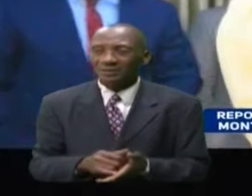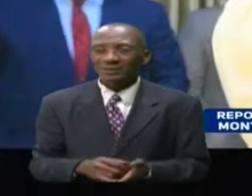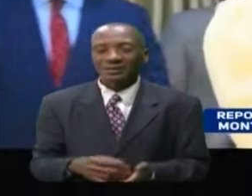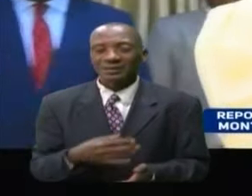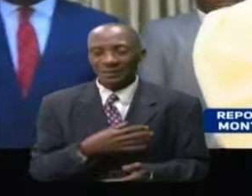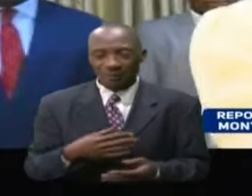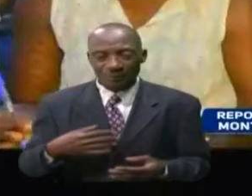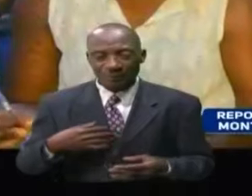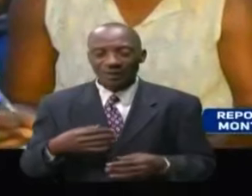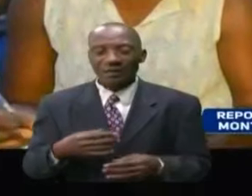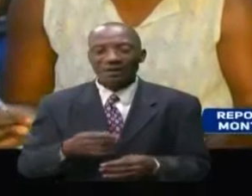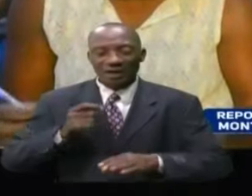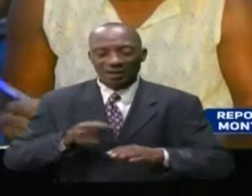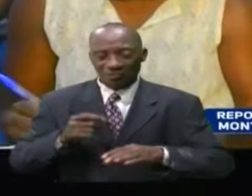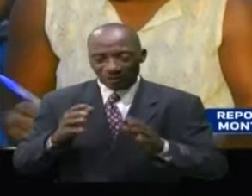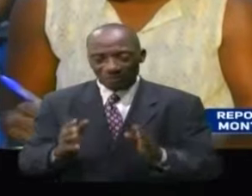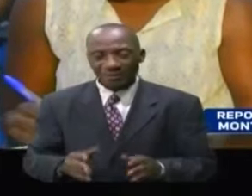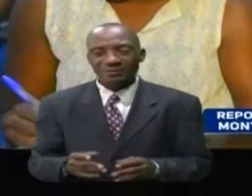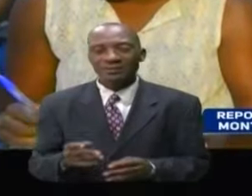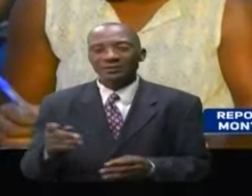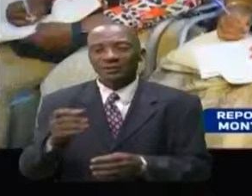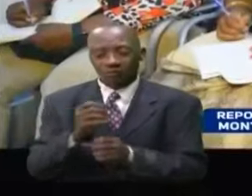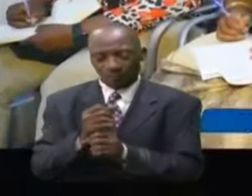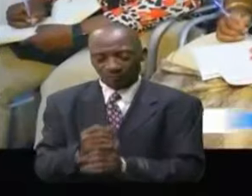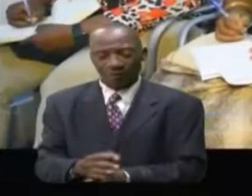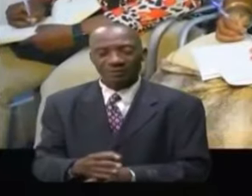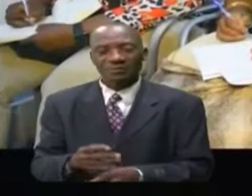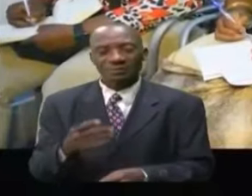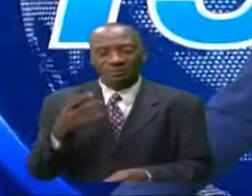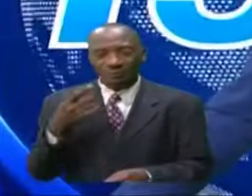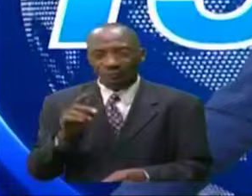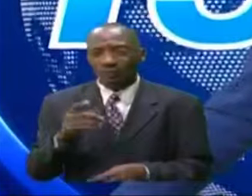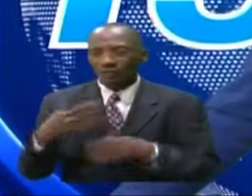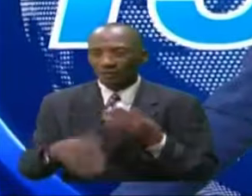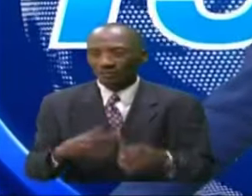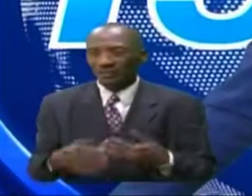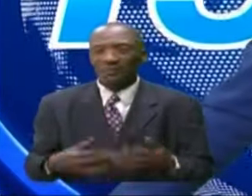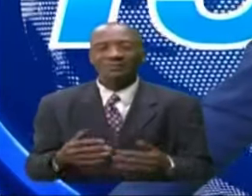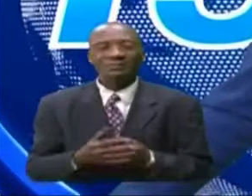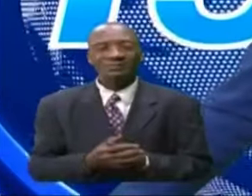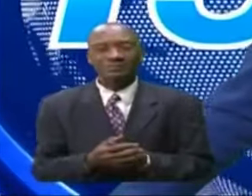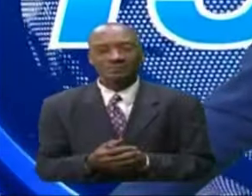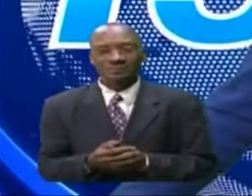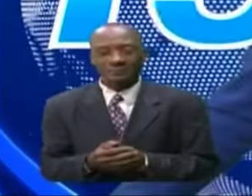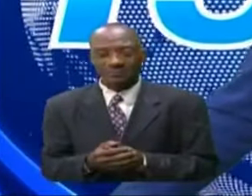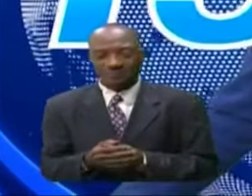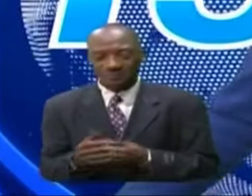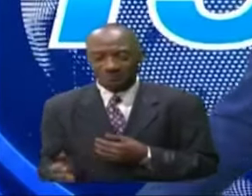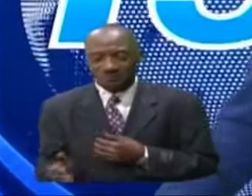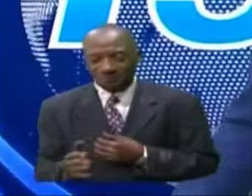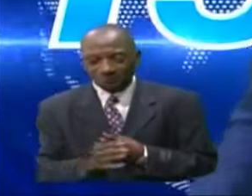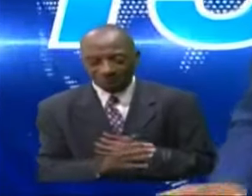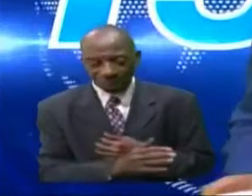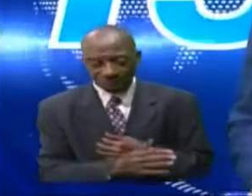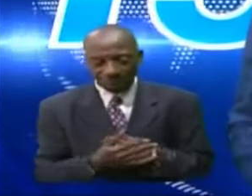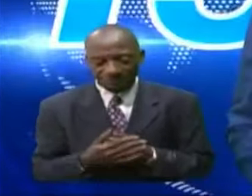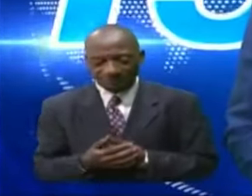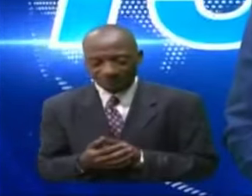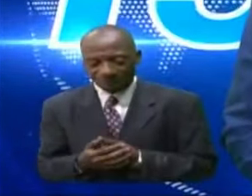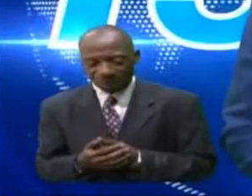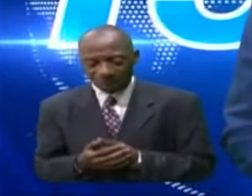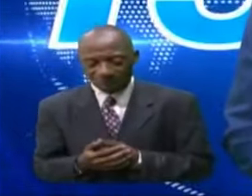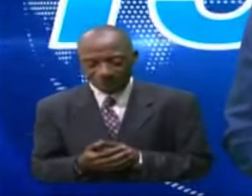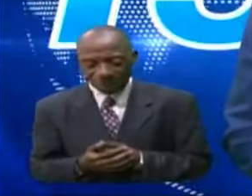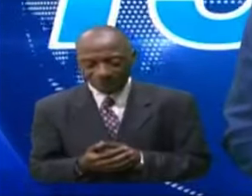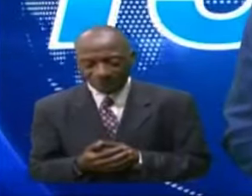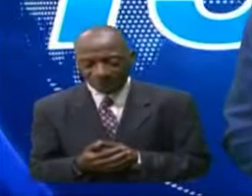organisation internationale qui regroupe en son sein plusieurs pays du monde. Un autre atelier, toujours à Kinshasa, c'est celui organisé